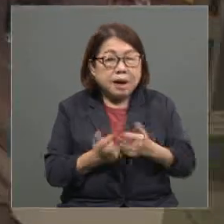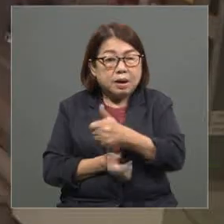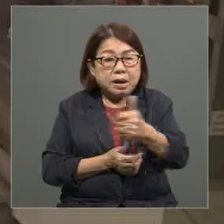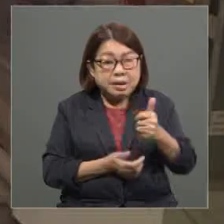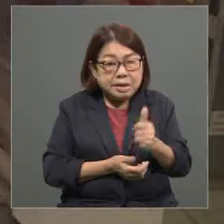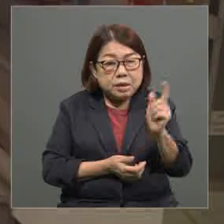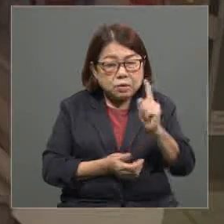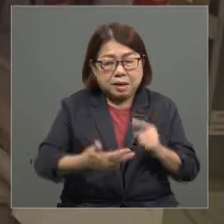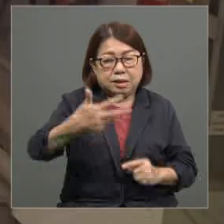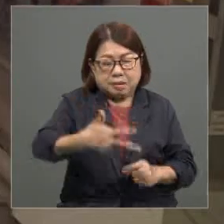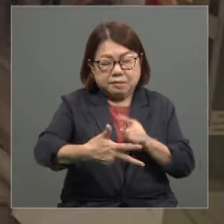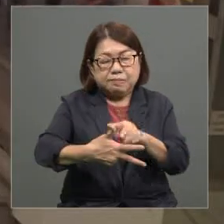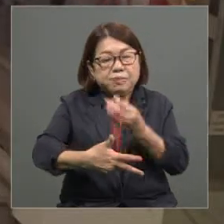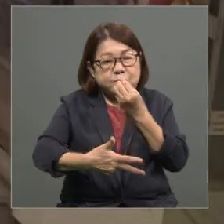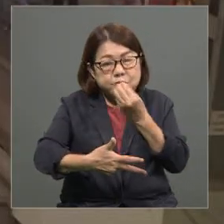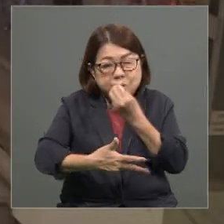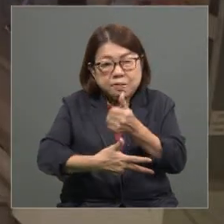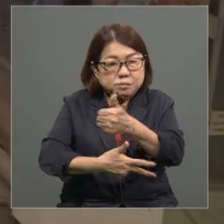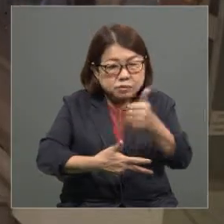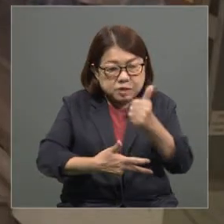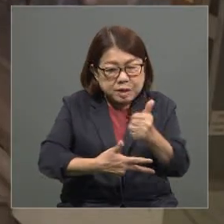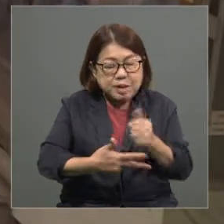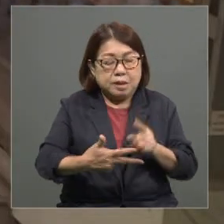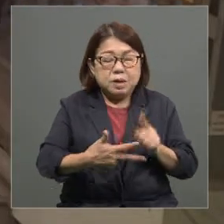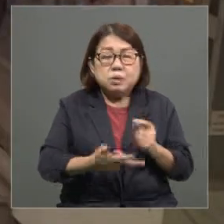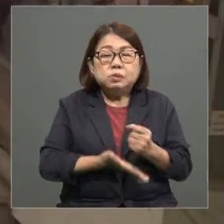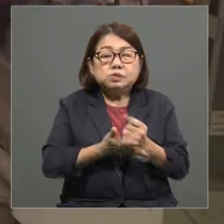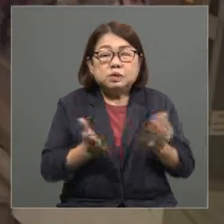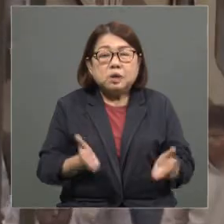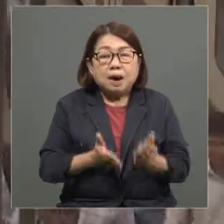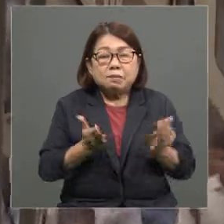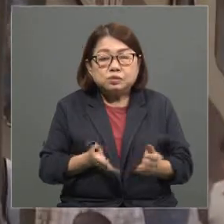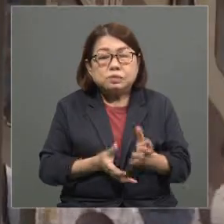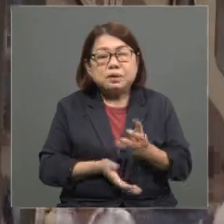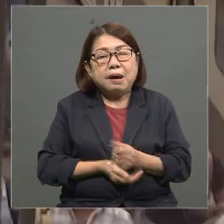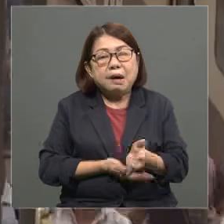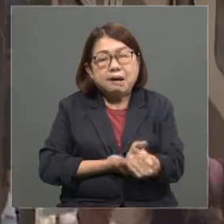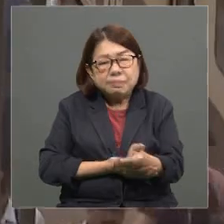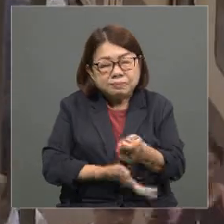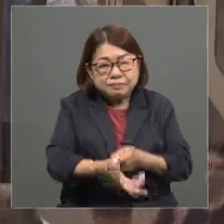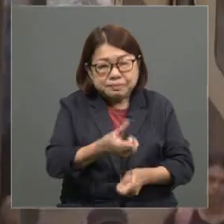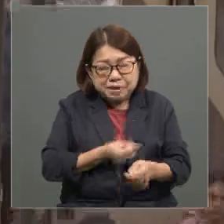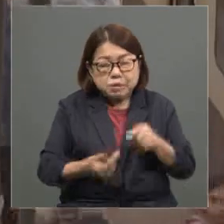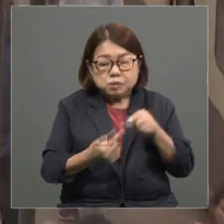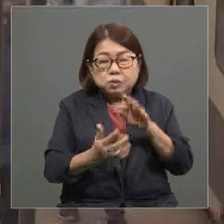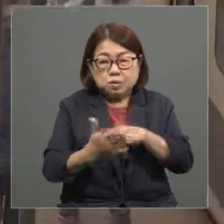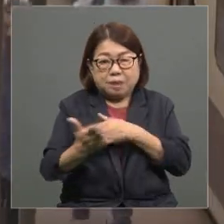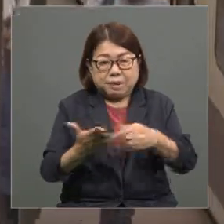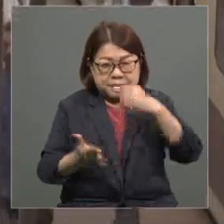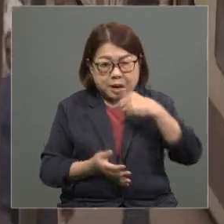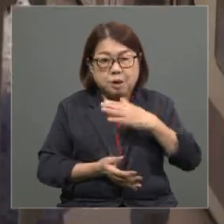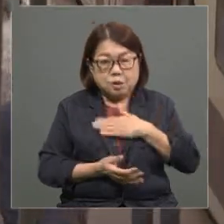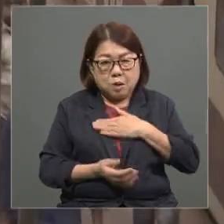ที่ว่าก็คือความมั่นคงด้านอาหารรวมทั้งจะมีการผลักดันความร่วมมือในด้านประมงเป็นอีกหนึ่งยุทธศาสตร์ของไทยนะครับที่จะช่วยเชื่อ